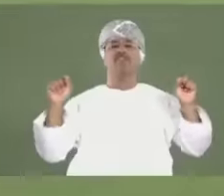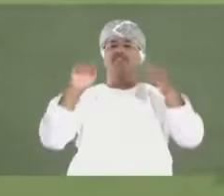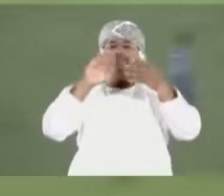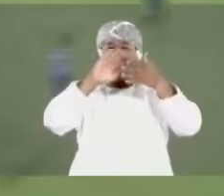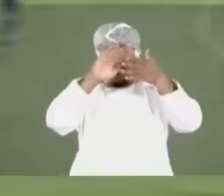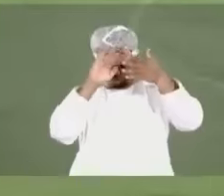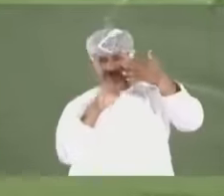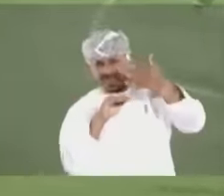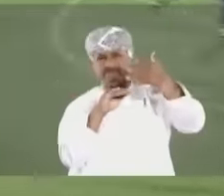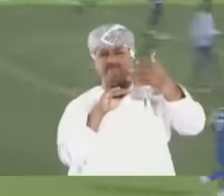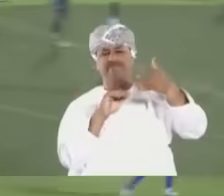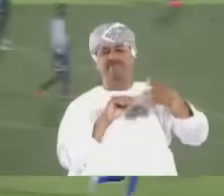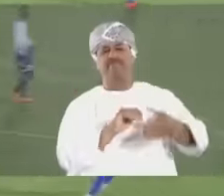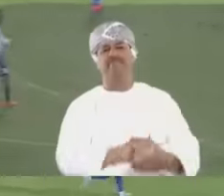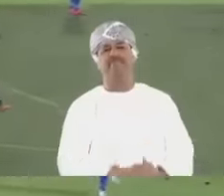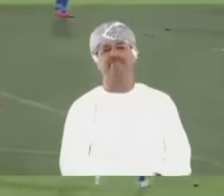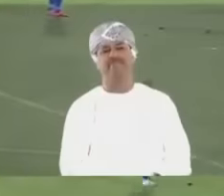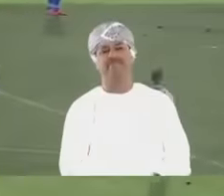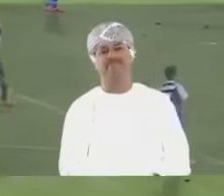الترتيب.